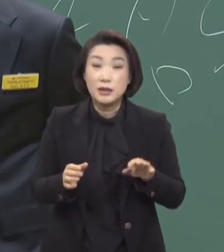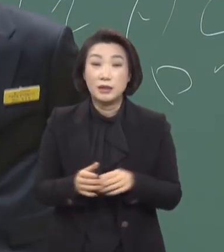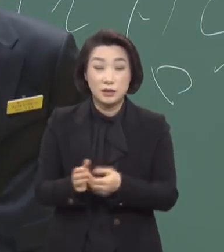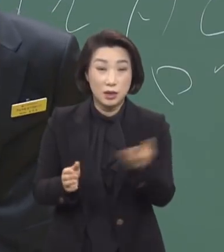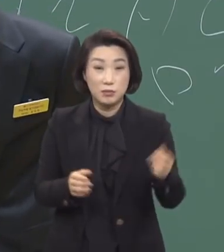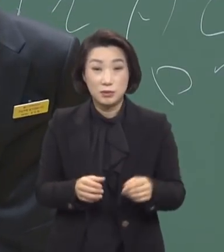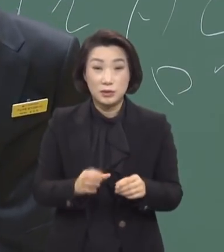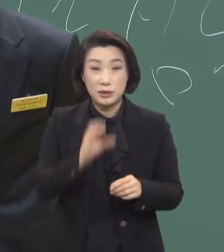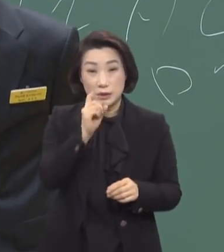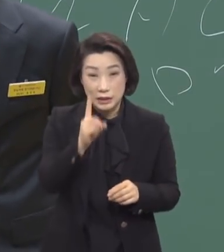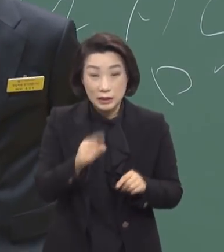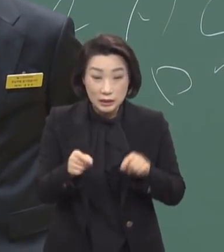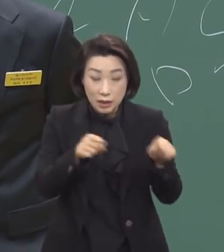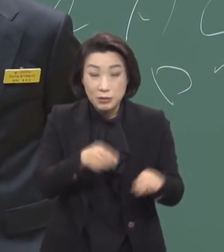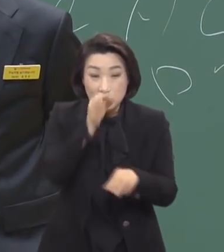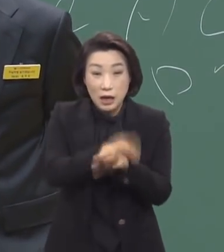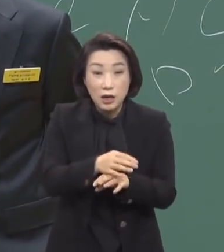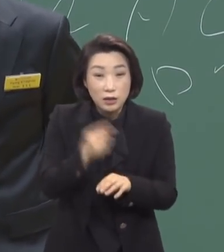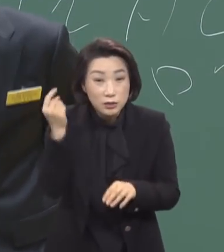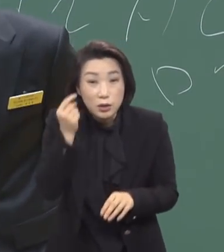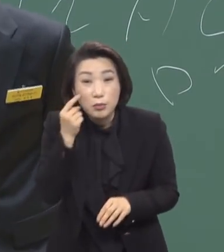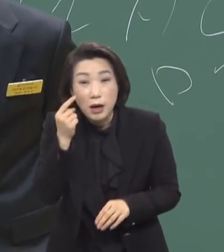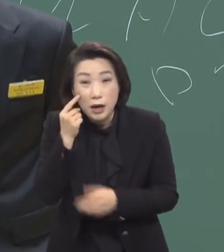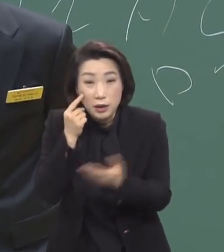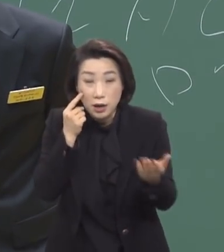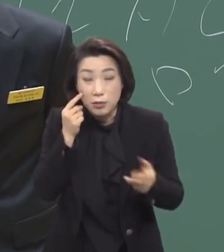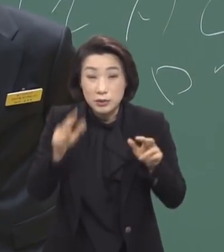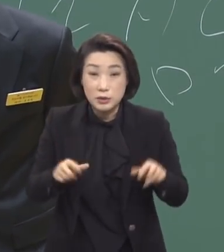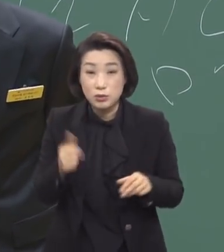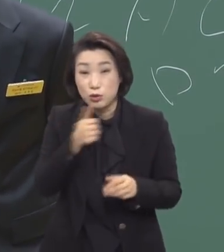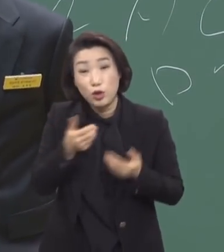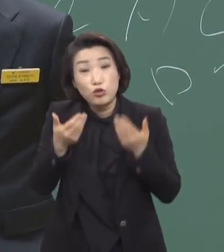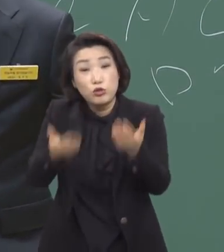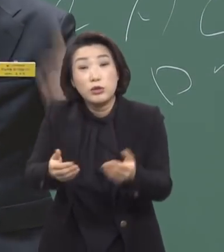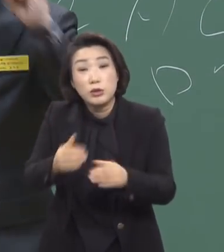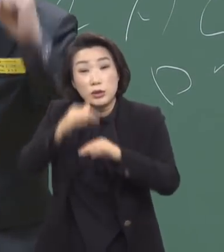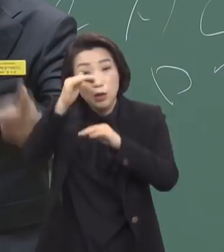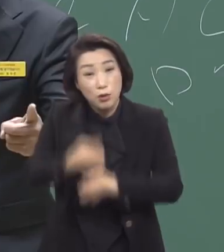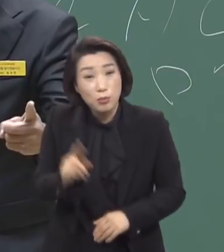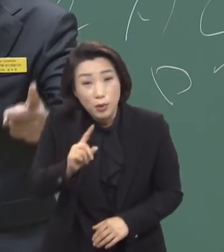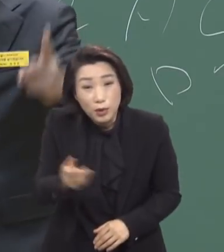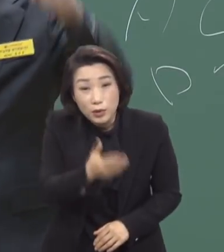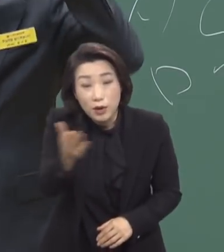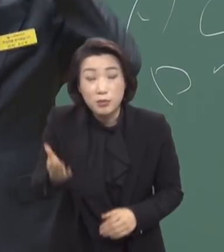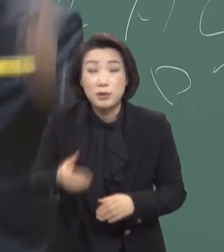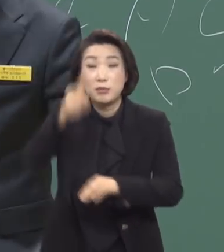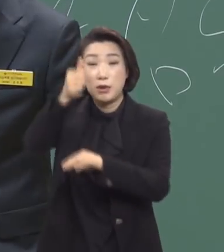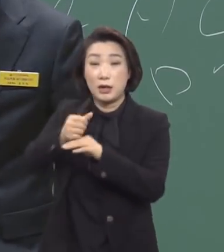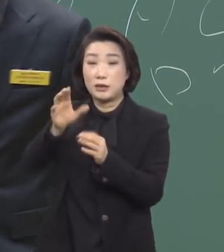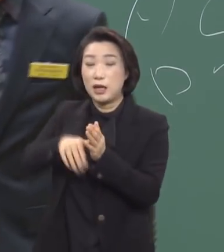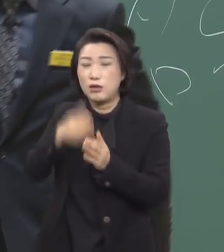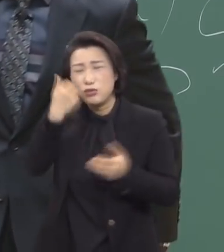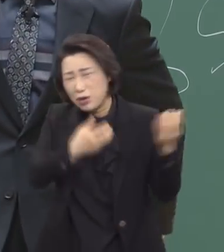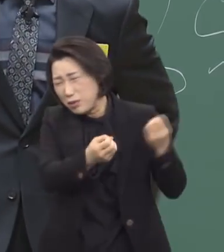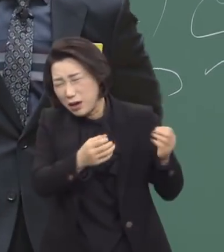한번 구입해서 들어보세요. 지금 뭘 말하고 있는가? 우리는 마지막 때는 누가 말하기도 거룩한